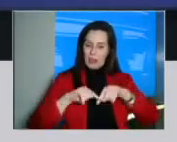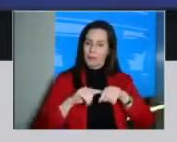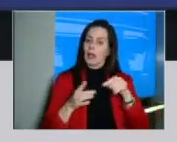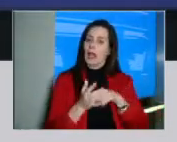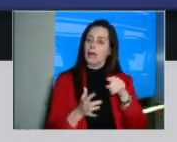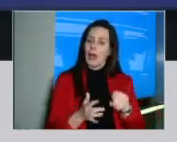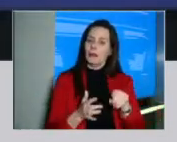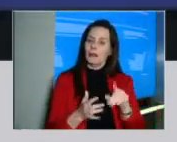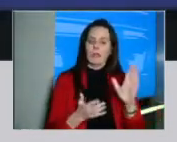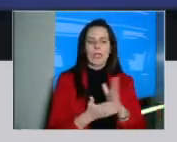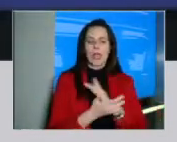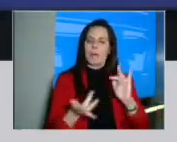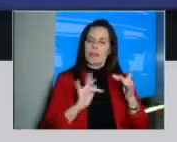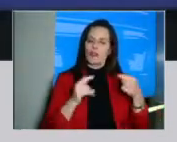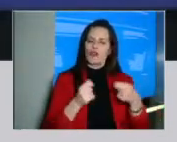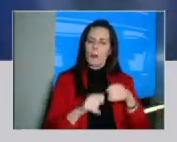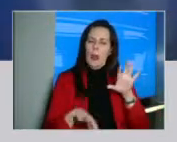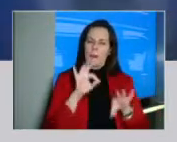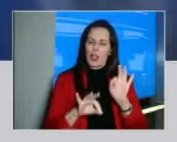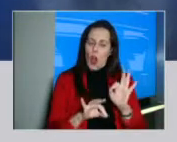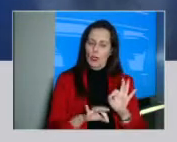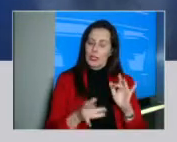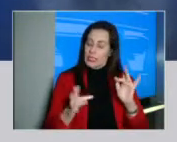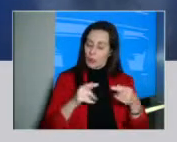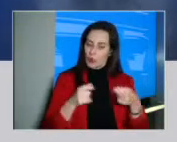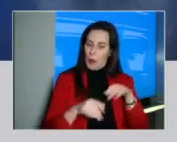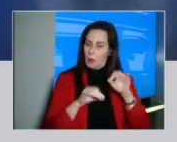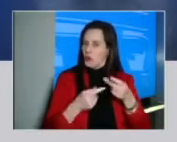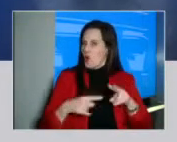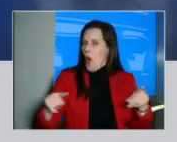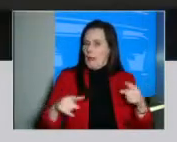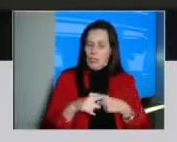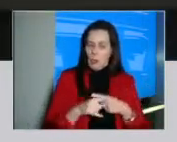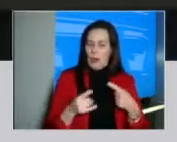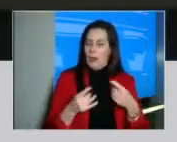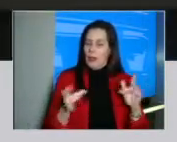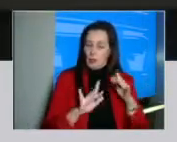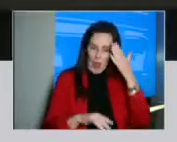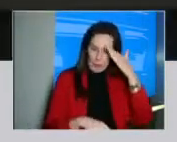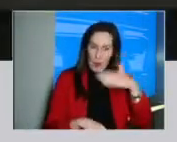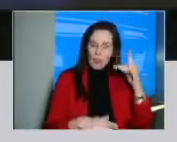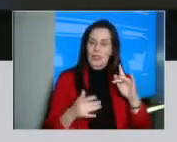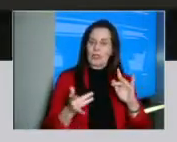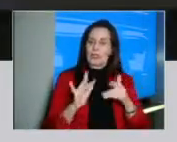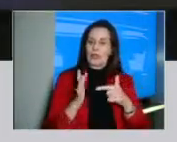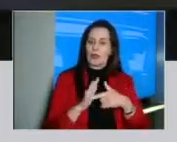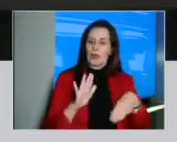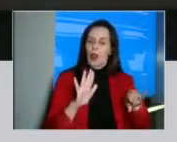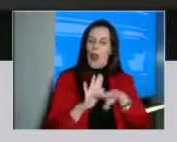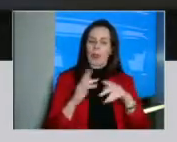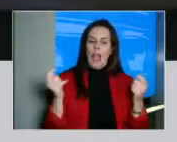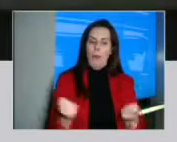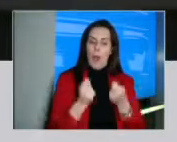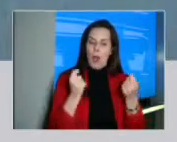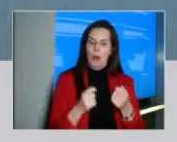מנת שיכריע בסכסוכים הקשורים לבחירות. אוקיי. סכסוכים הקשורים לבחירות יש כל מיני סוגים. הסכסוך המוכר ביותר הוא סכסוך לפי חוק דרכי תעמולה.